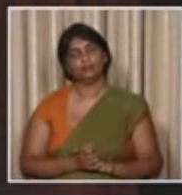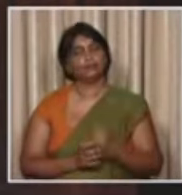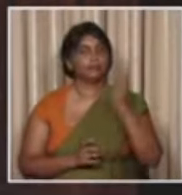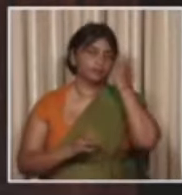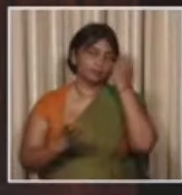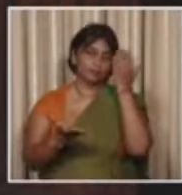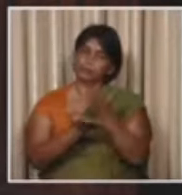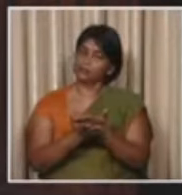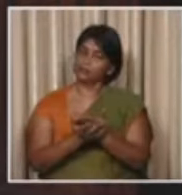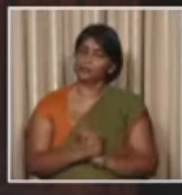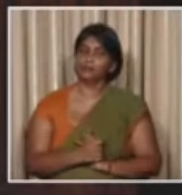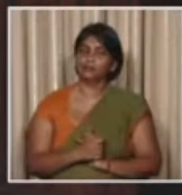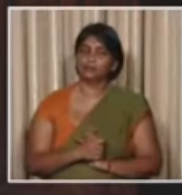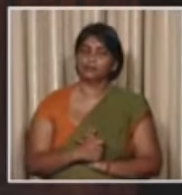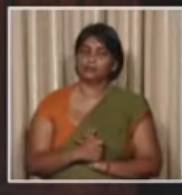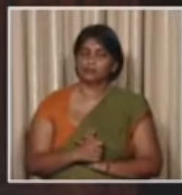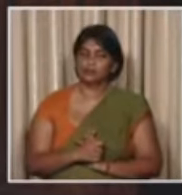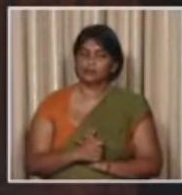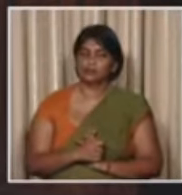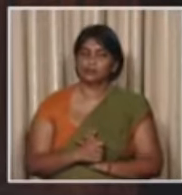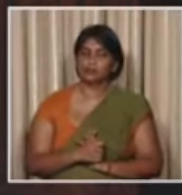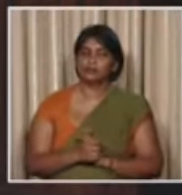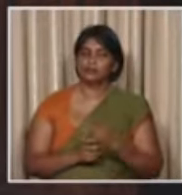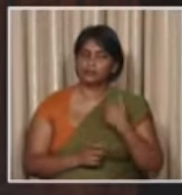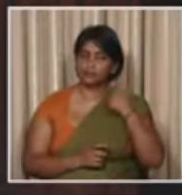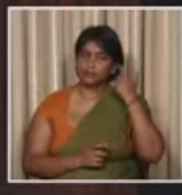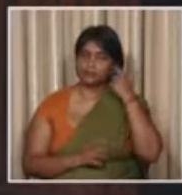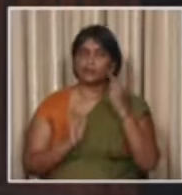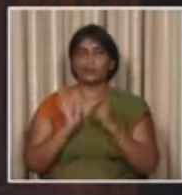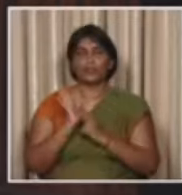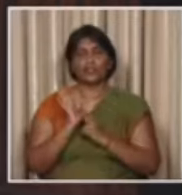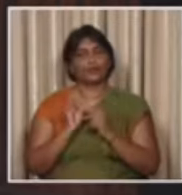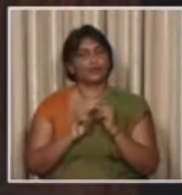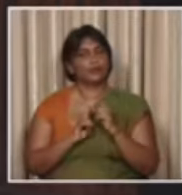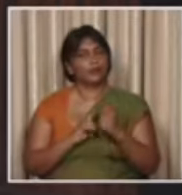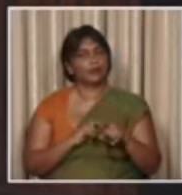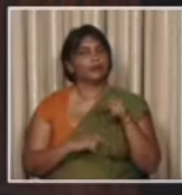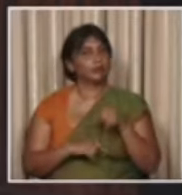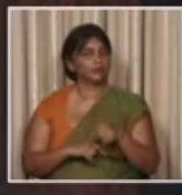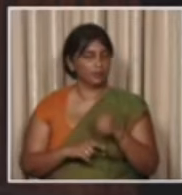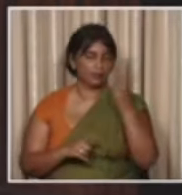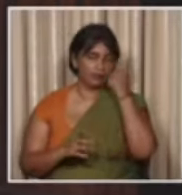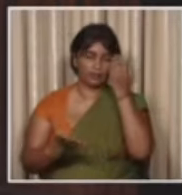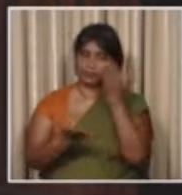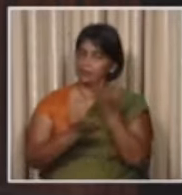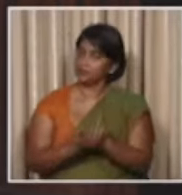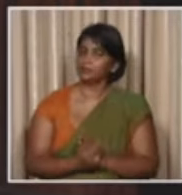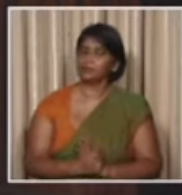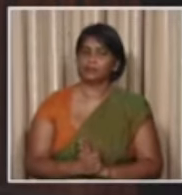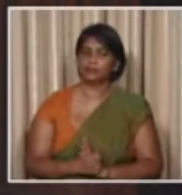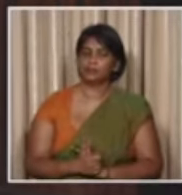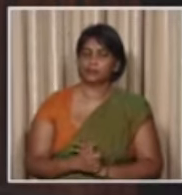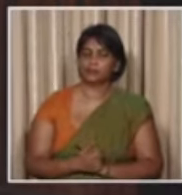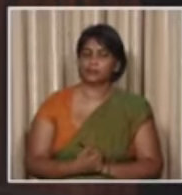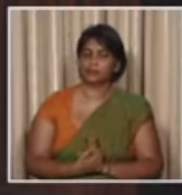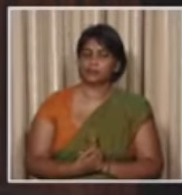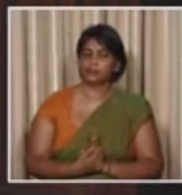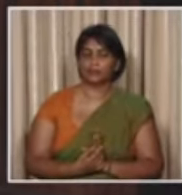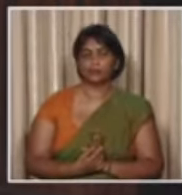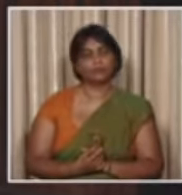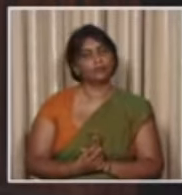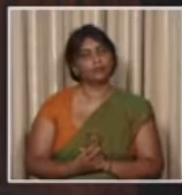යෝජනාව ඉදිරිපත් කරනවා. මම හිතන්නේ නිරෝෂන් පෙරා ගරු මන්ත්‍රමා තමයි මෙසරේ යෝජනාව ඉදිරිපත් කරේ. මේක